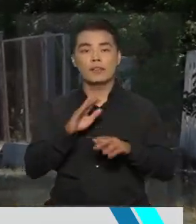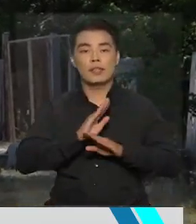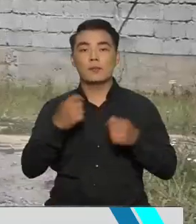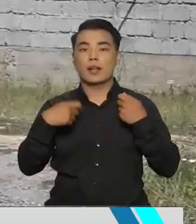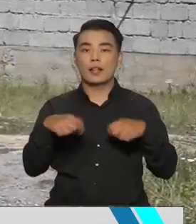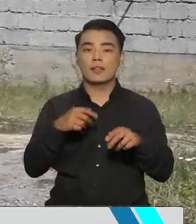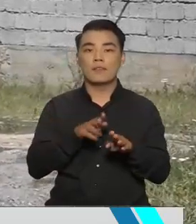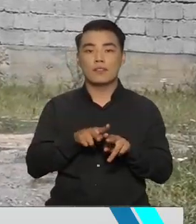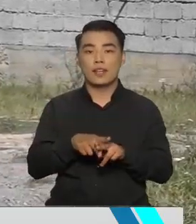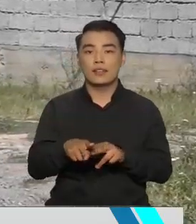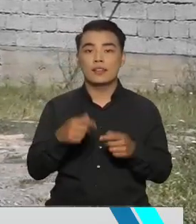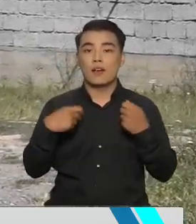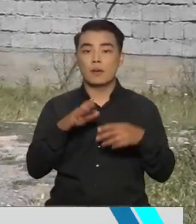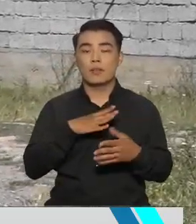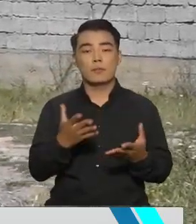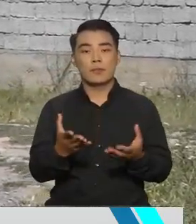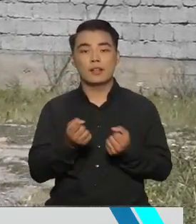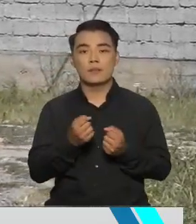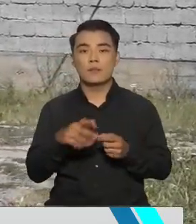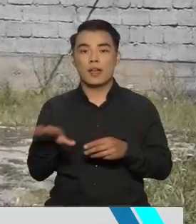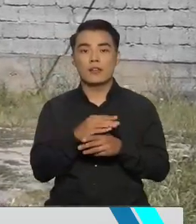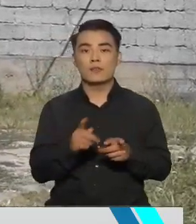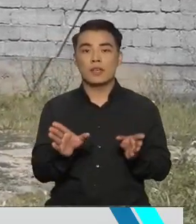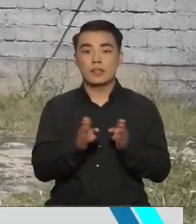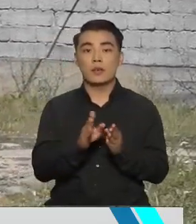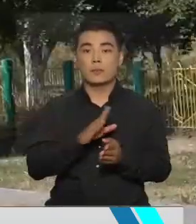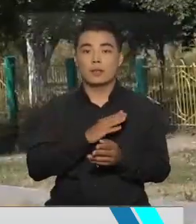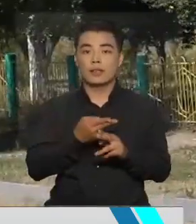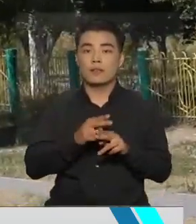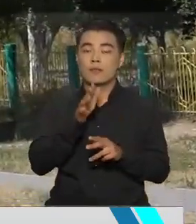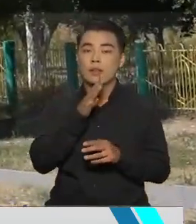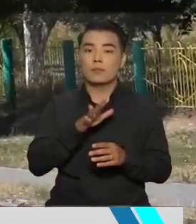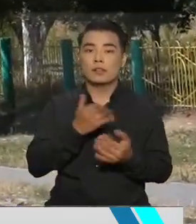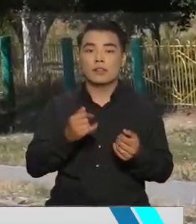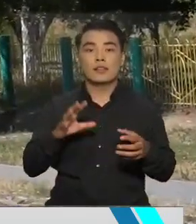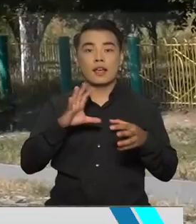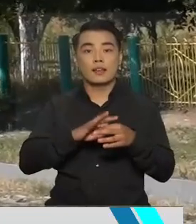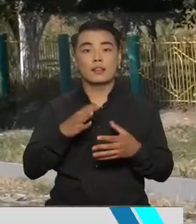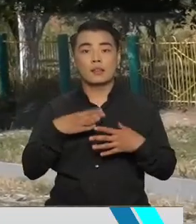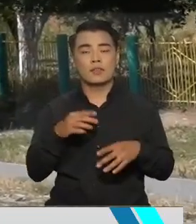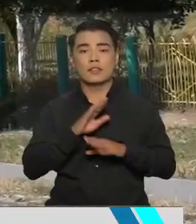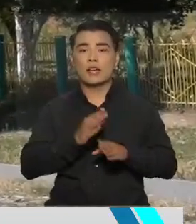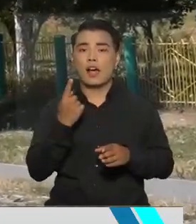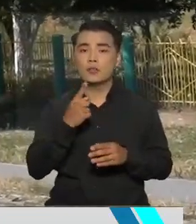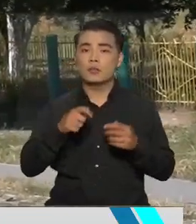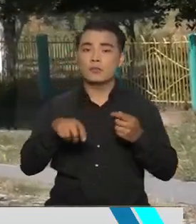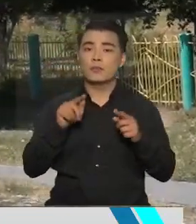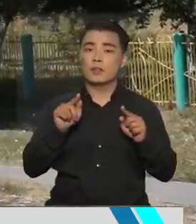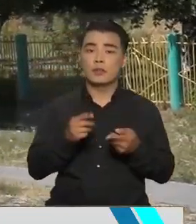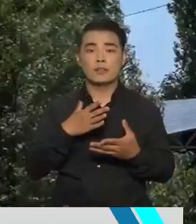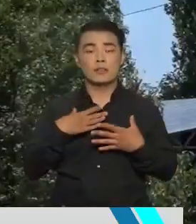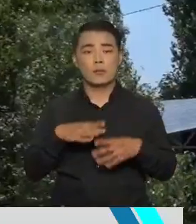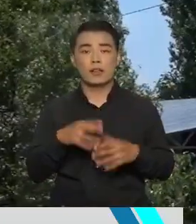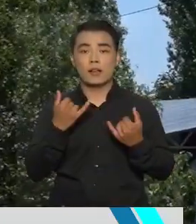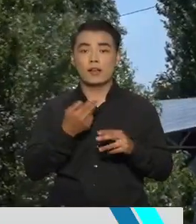вредные товары жители аула приняли единогласно за этот период в селе не зарегистрировано ни одного преступления еще